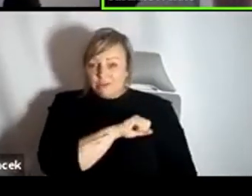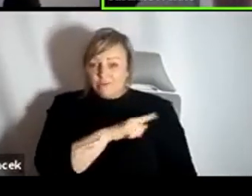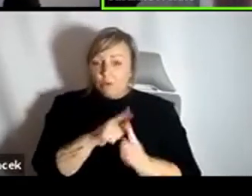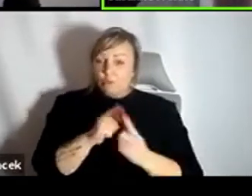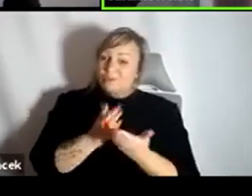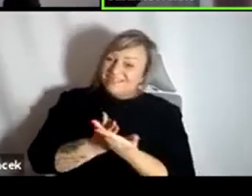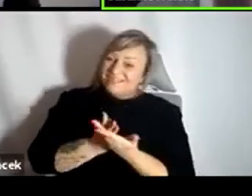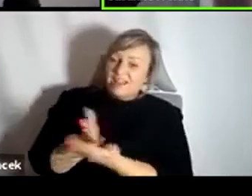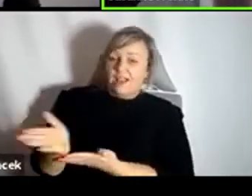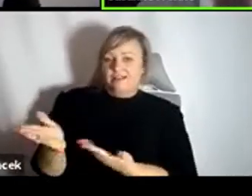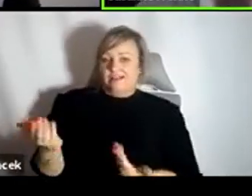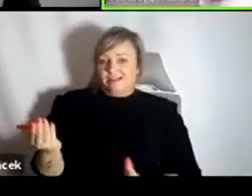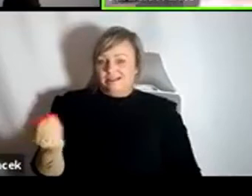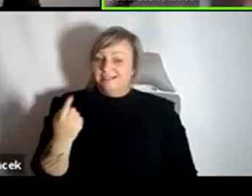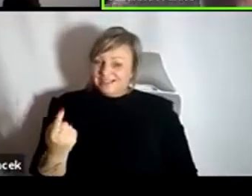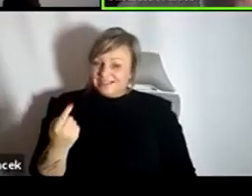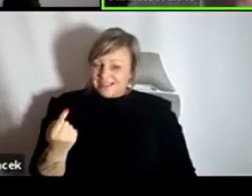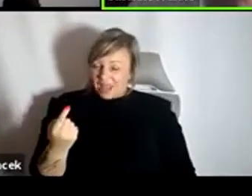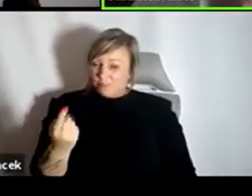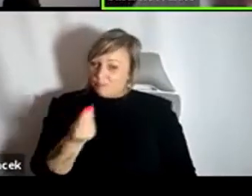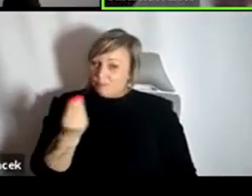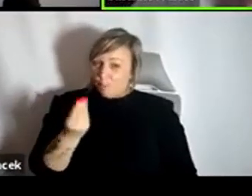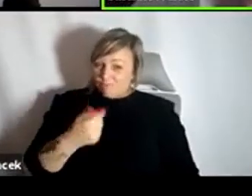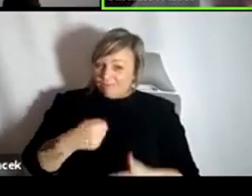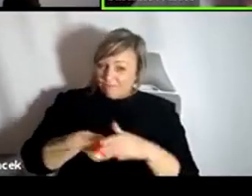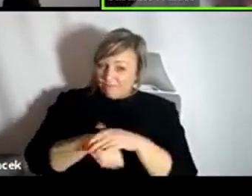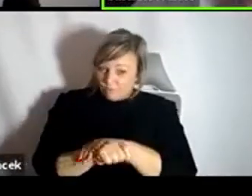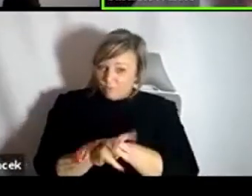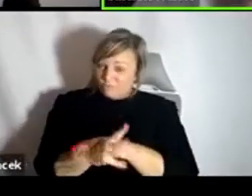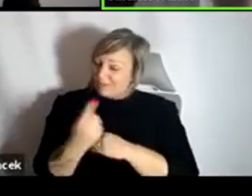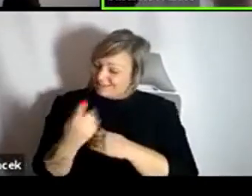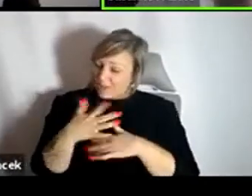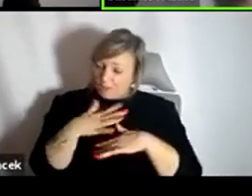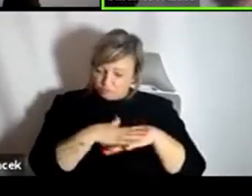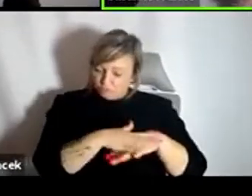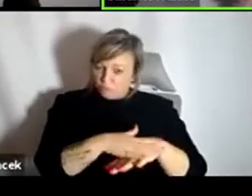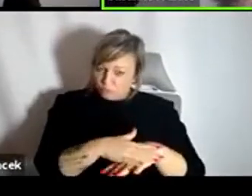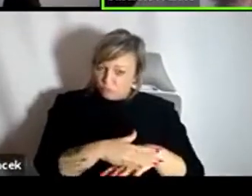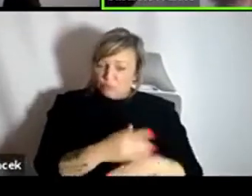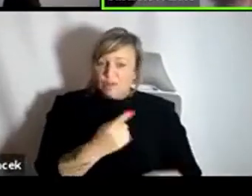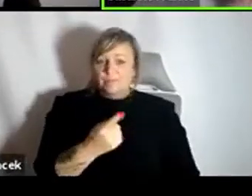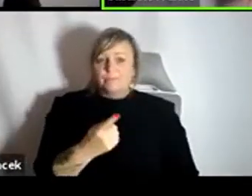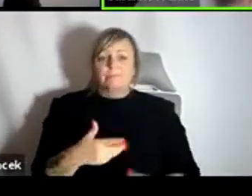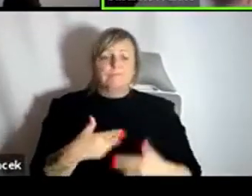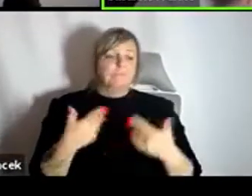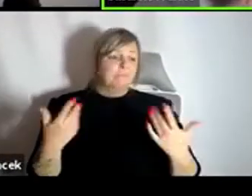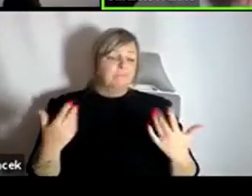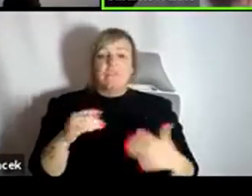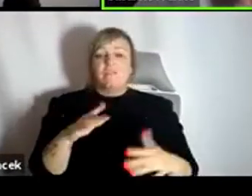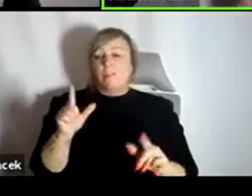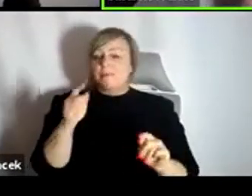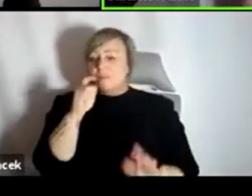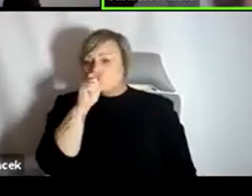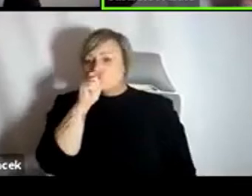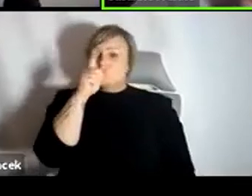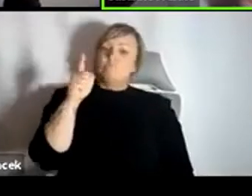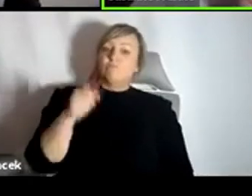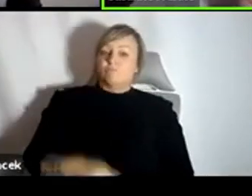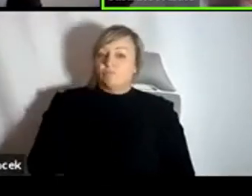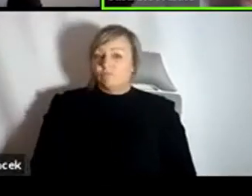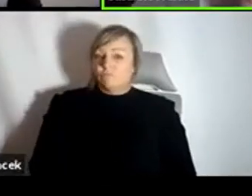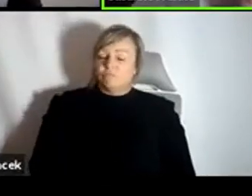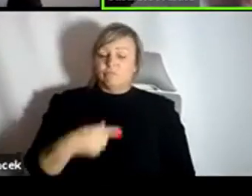vergisst der Fußball, der Profifußball in seinen Strukturen mit so einer gewissen Arroganz, man sei immer